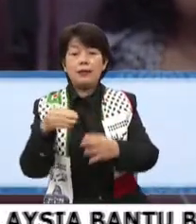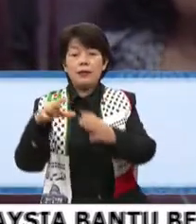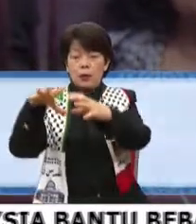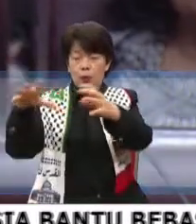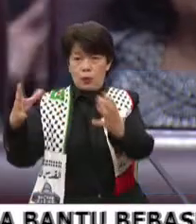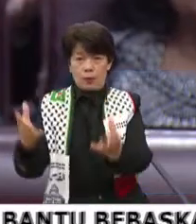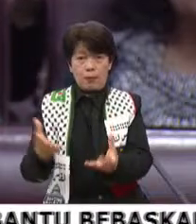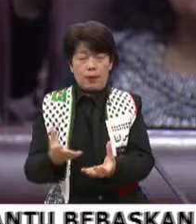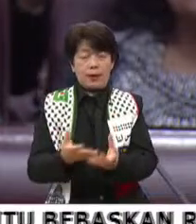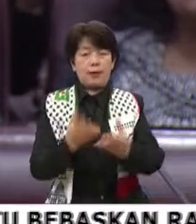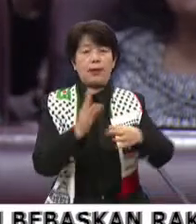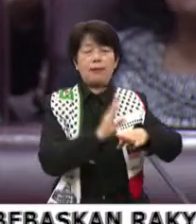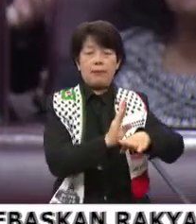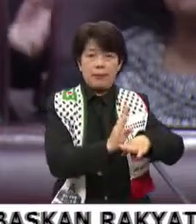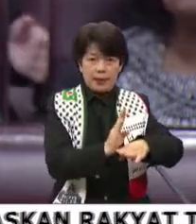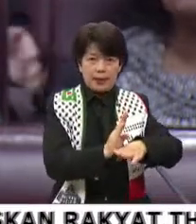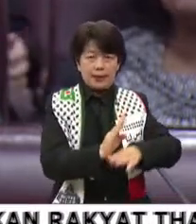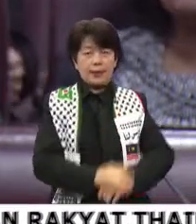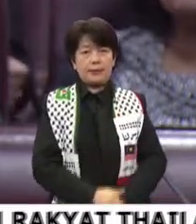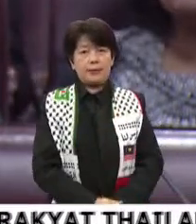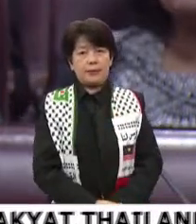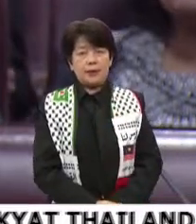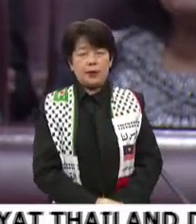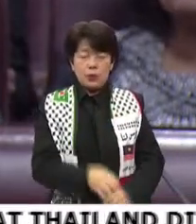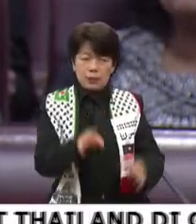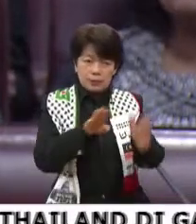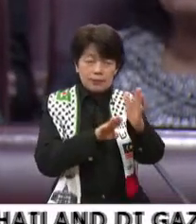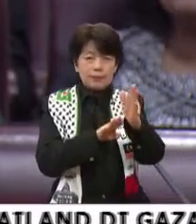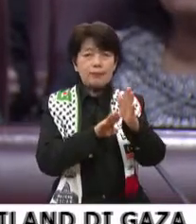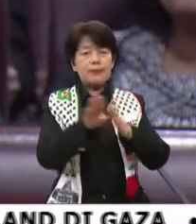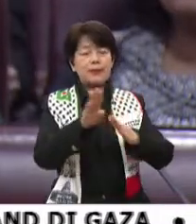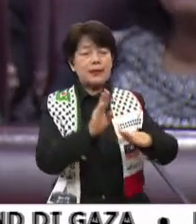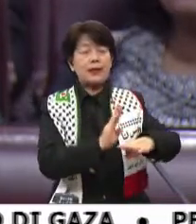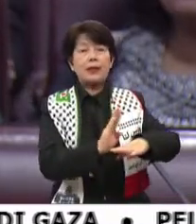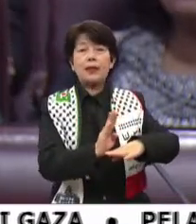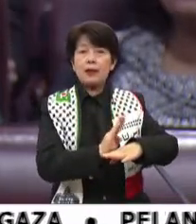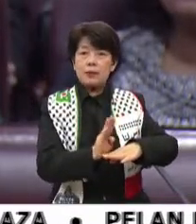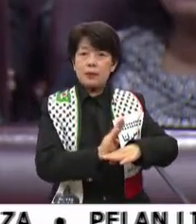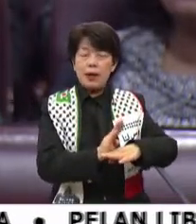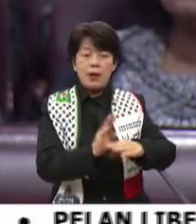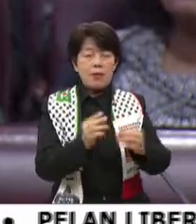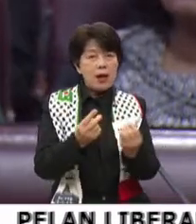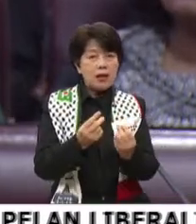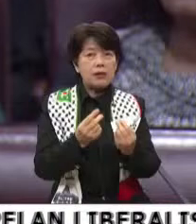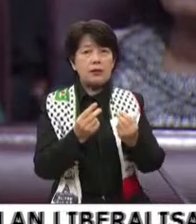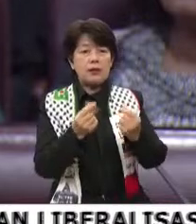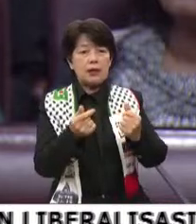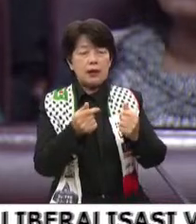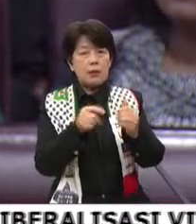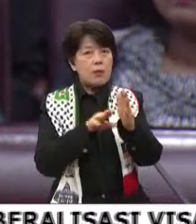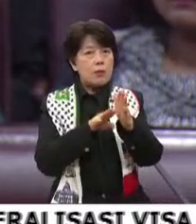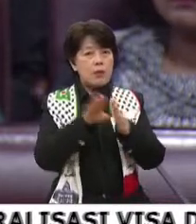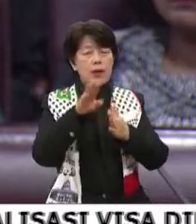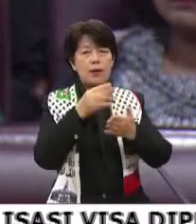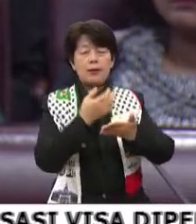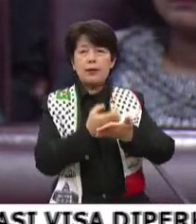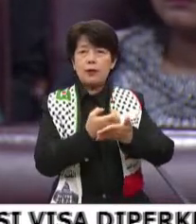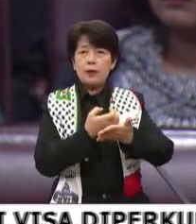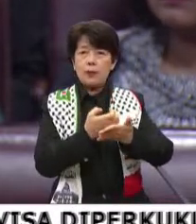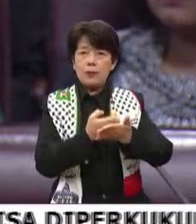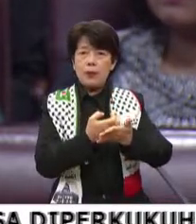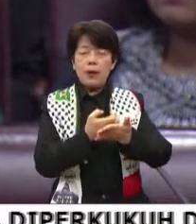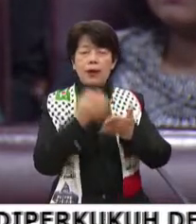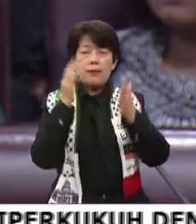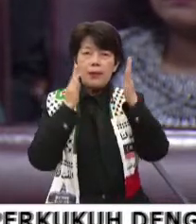aktiviti perdagangan meningkatkan kecekapan perniagaan dan merancakkan pertubuhan ekonomi